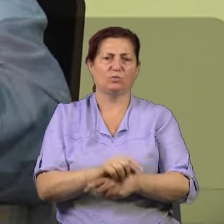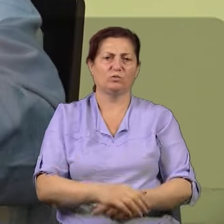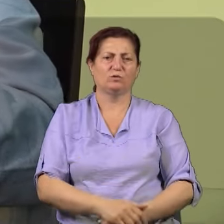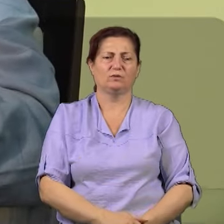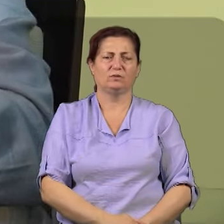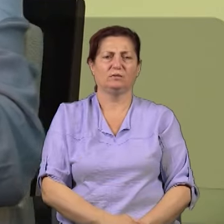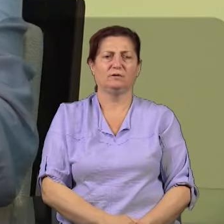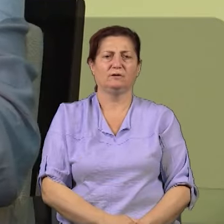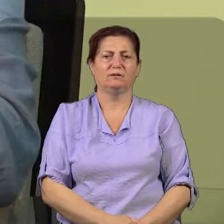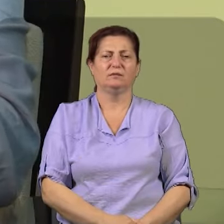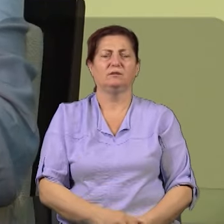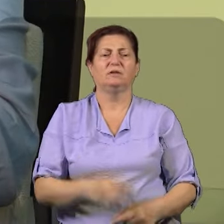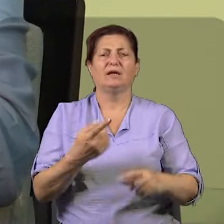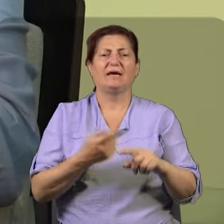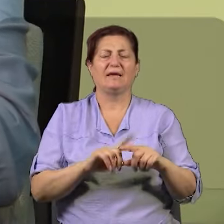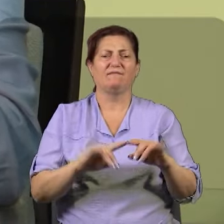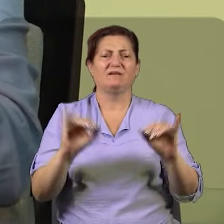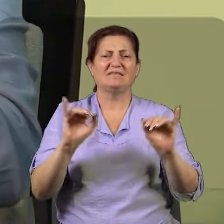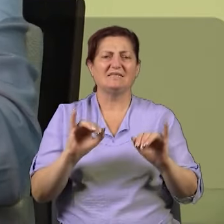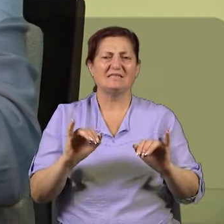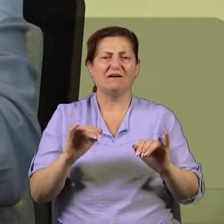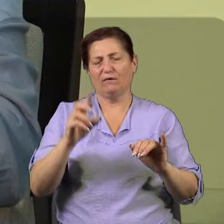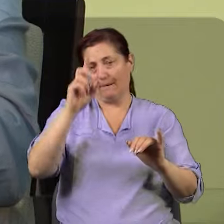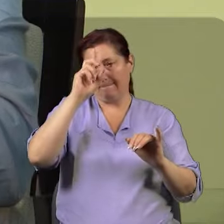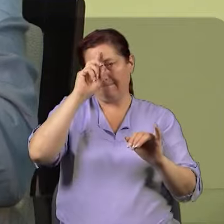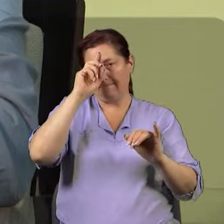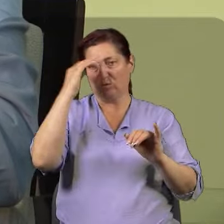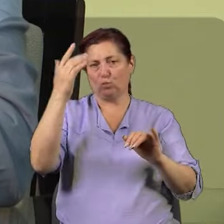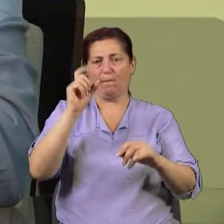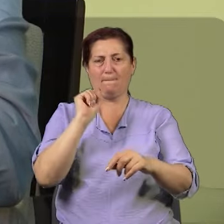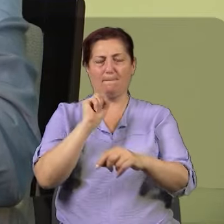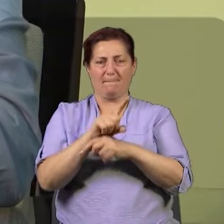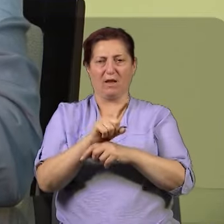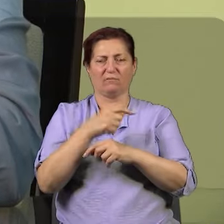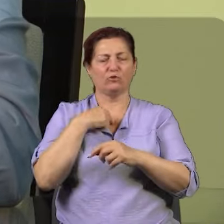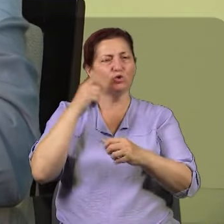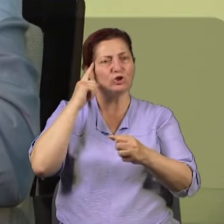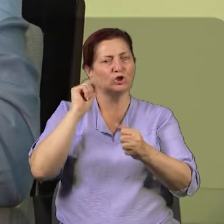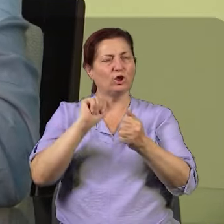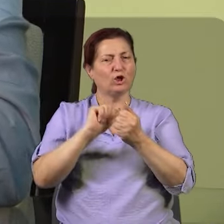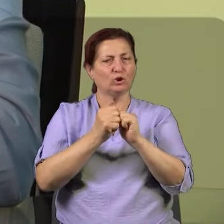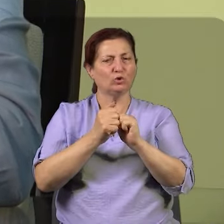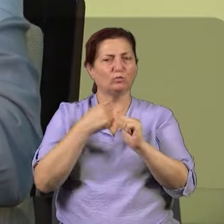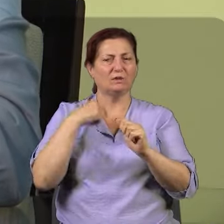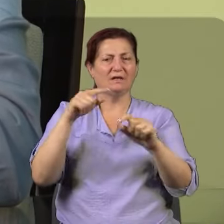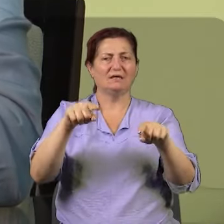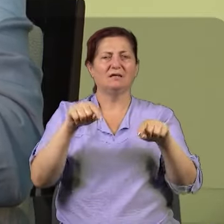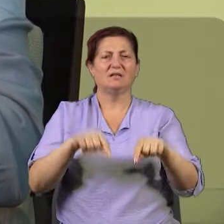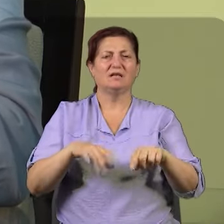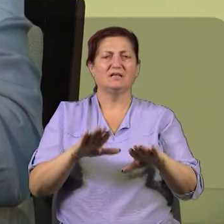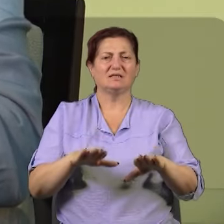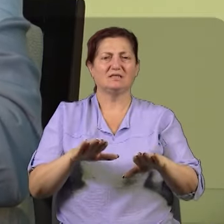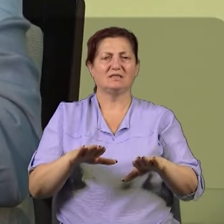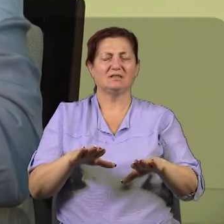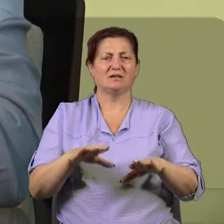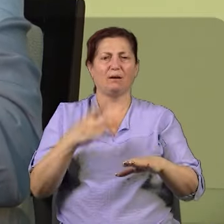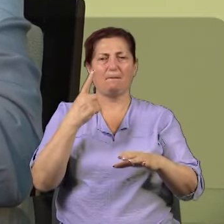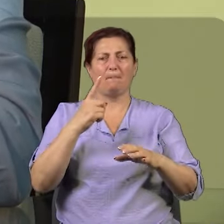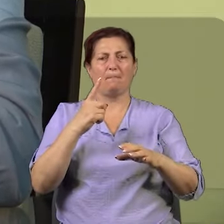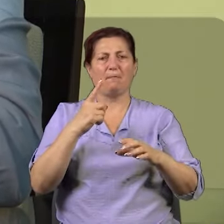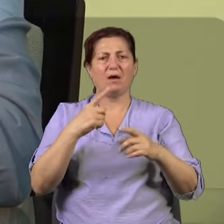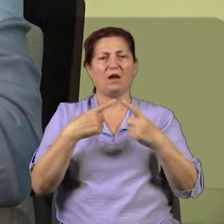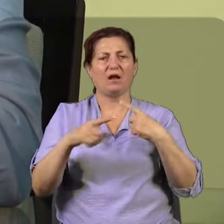երկի առաջի դեմքերից եւ կձևակերպի պետության պատվերը ընդհանուր գիտությանը, բայց ես հիշում եմ, որ մենք այս տաղավարում կամձեմ կամ գիտուժի մեկ այլ